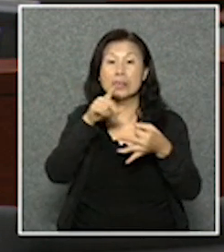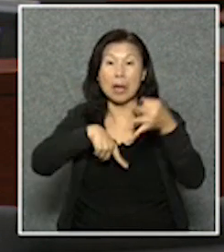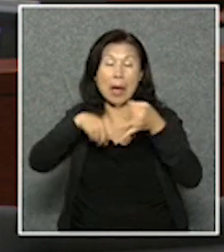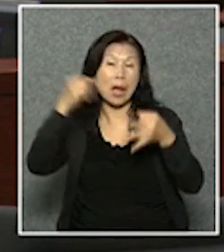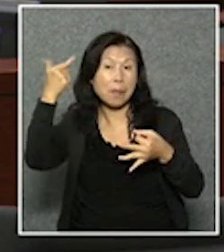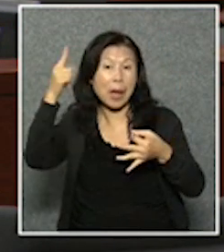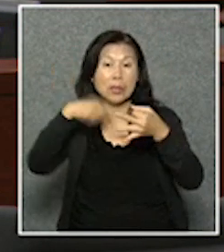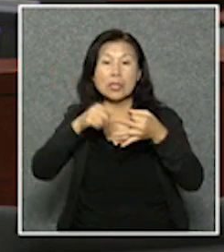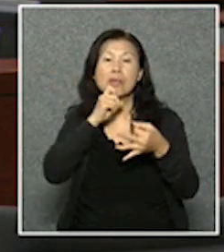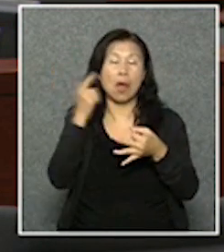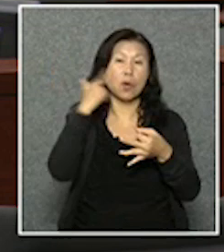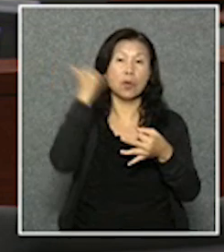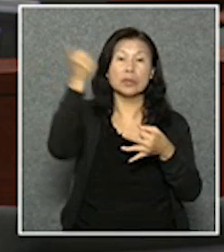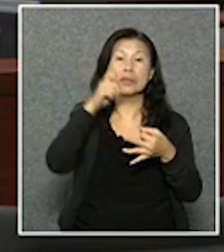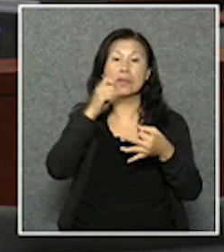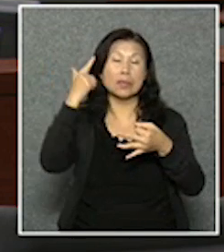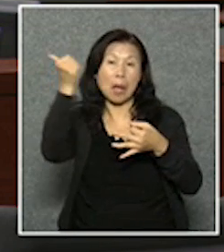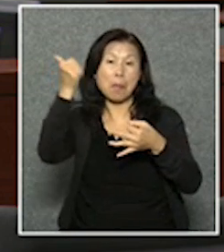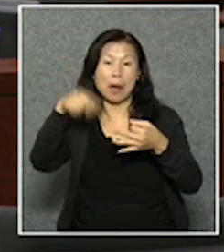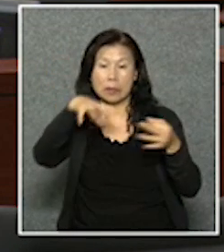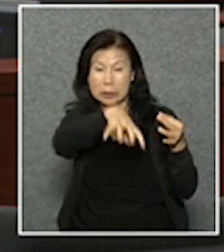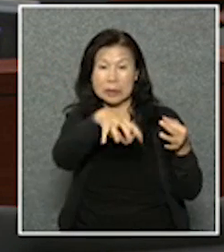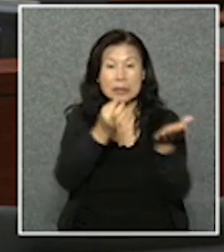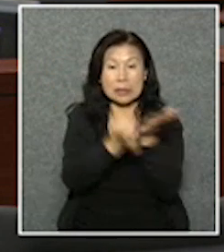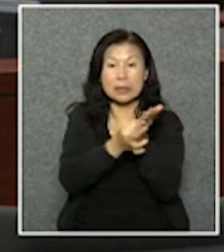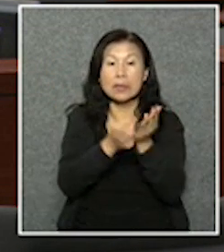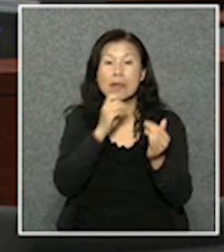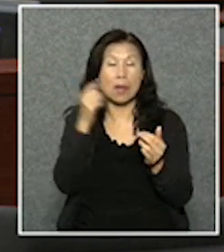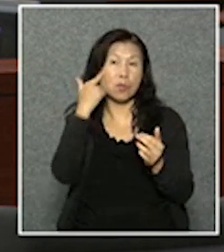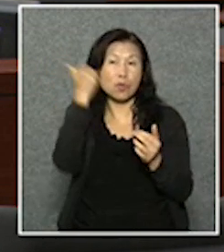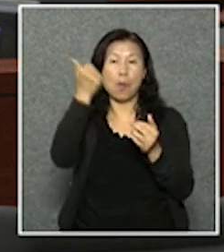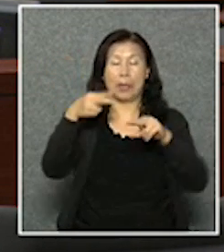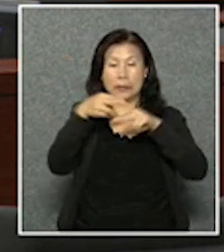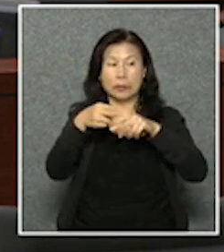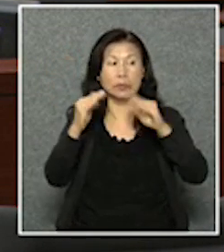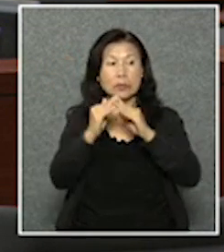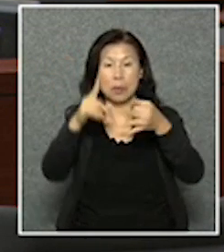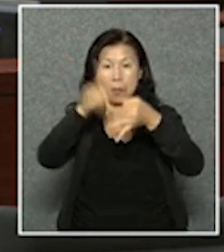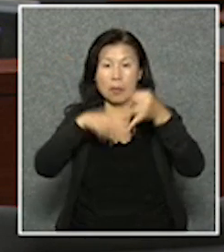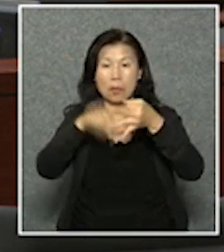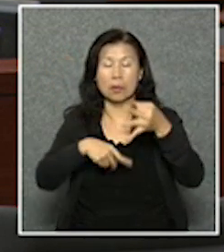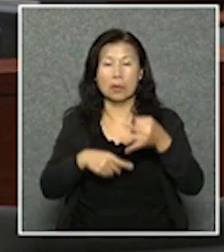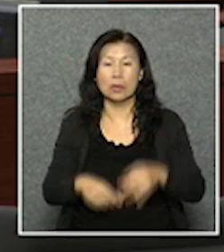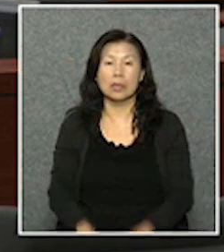洛杉磯羅省咧有一個好出名嘅喺 Santa Monica 有一個好出名嘅一個餐廳，就係叫